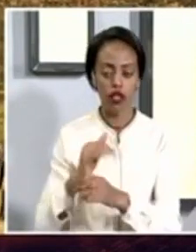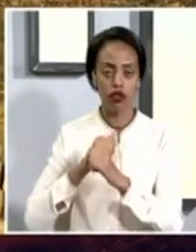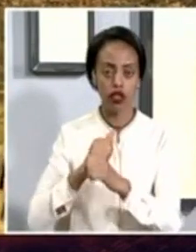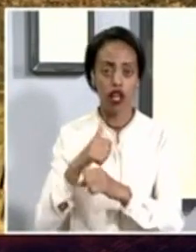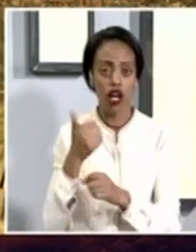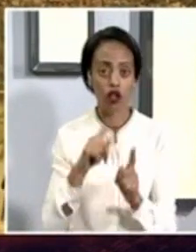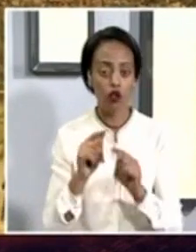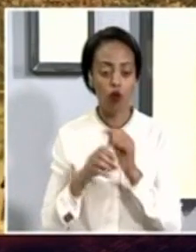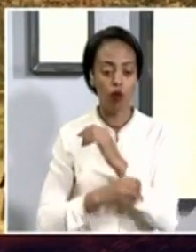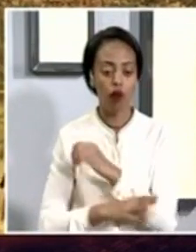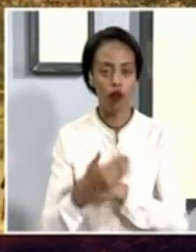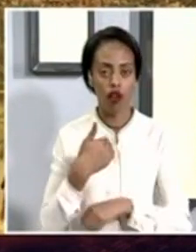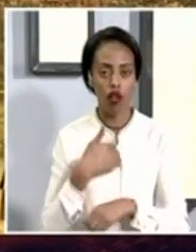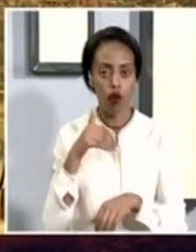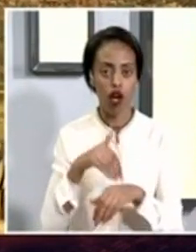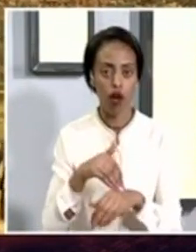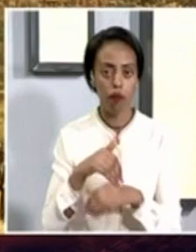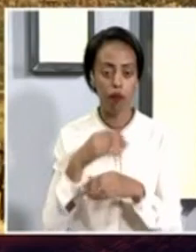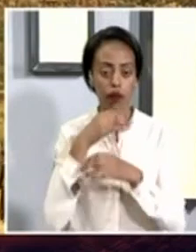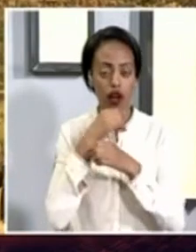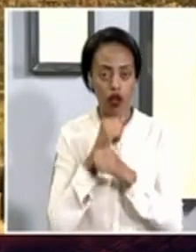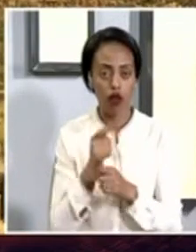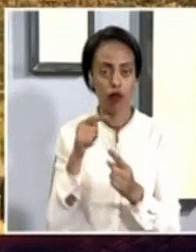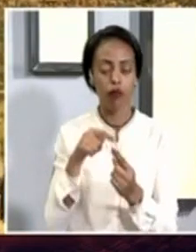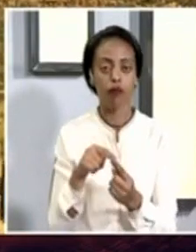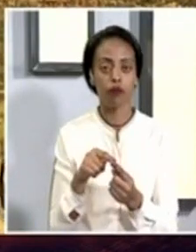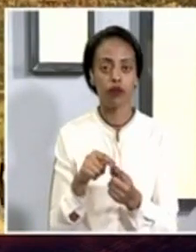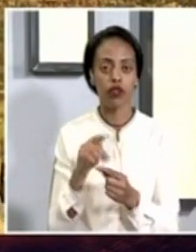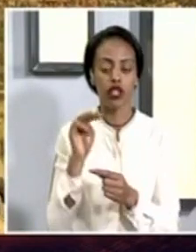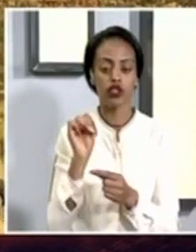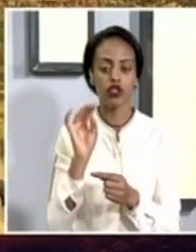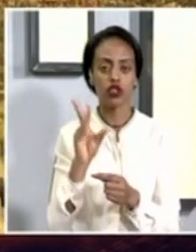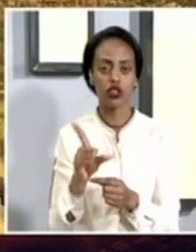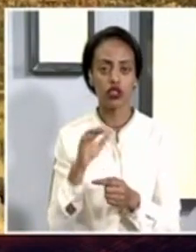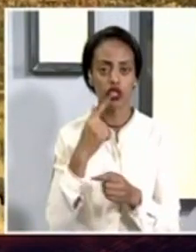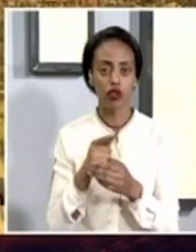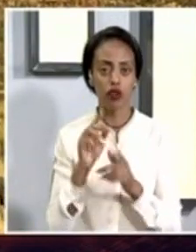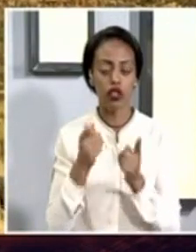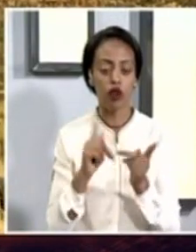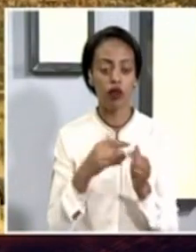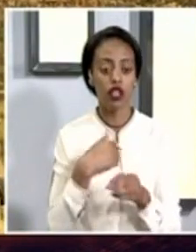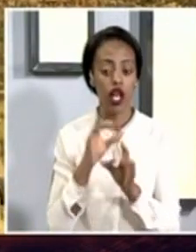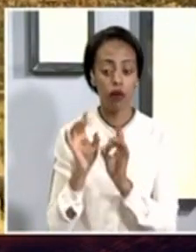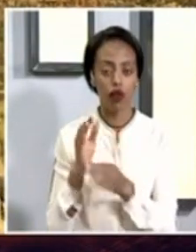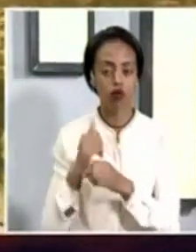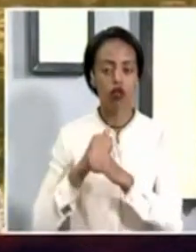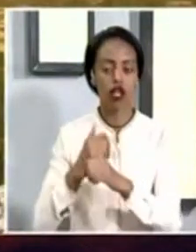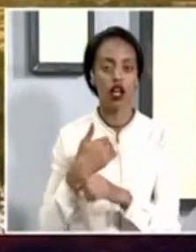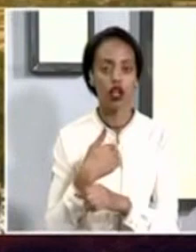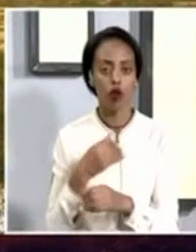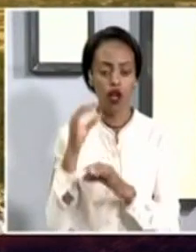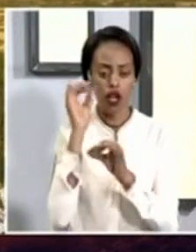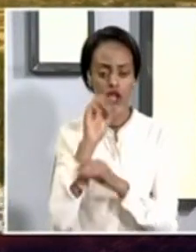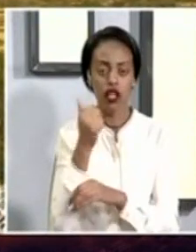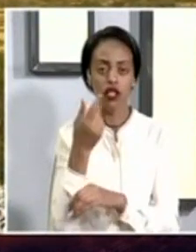تون محاور نو. أب أرجين أب عند أجا تام قام الله شام بتعلو سك لا خلو. وليتي عصر